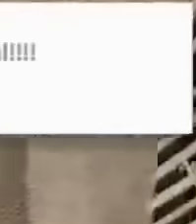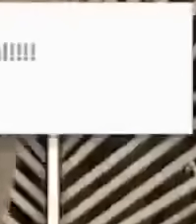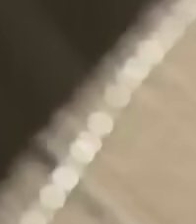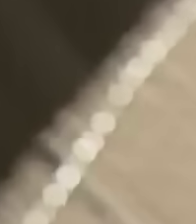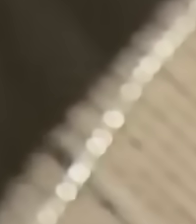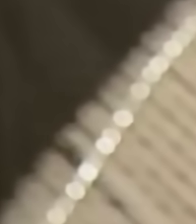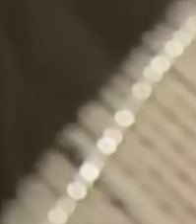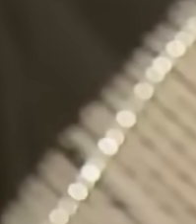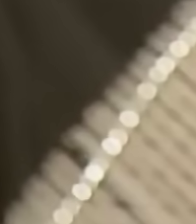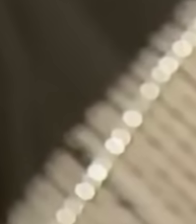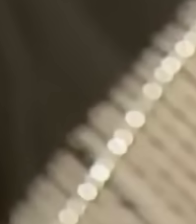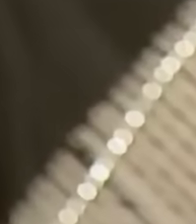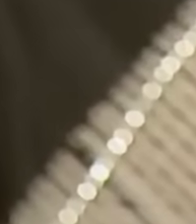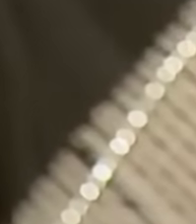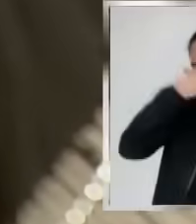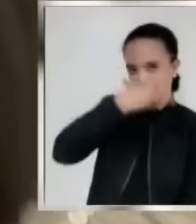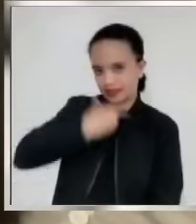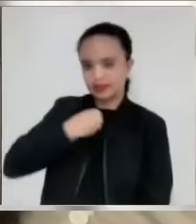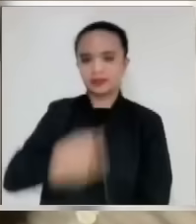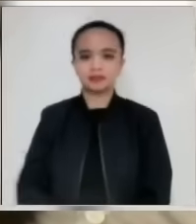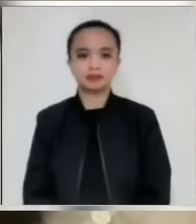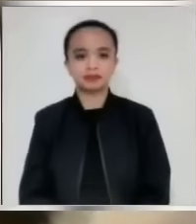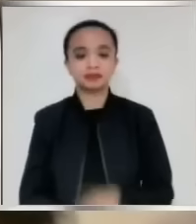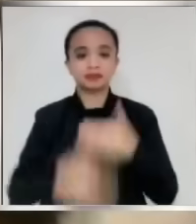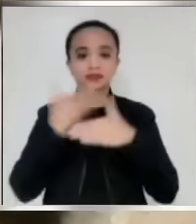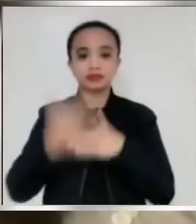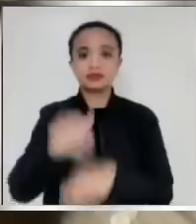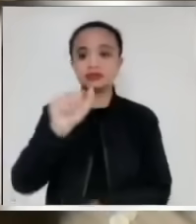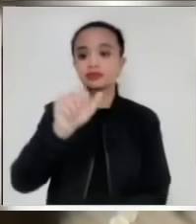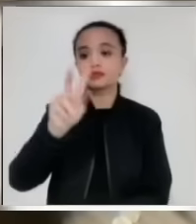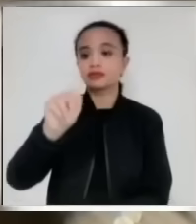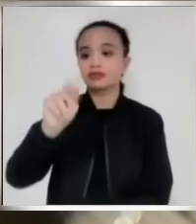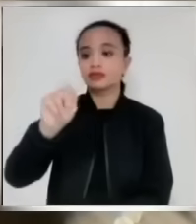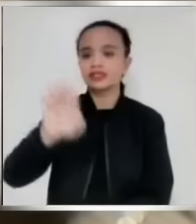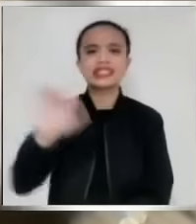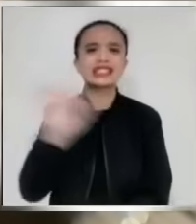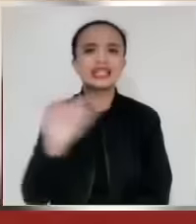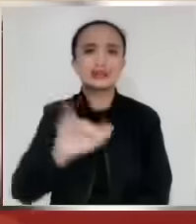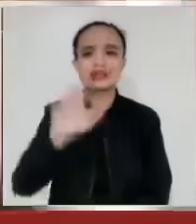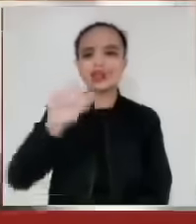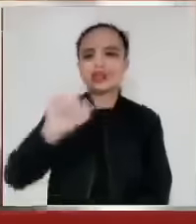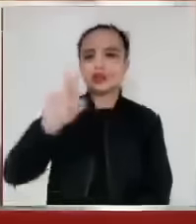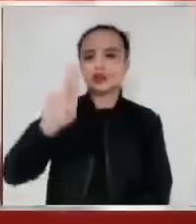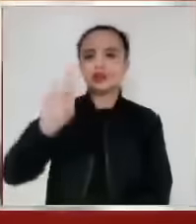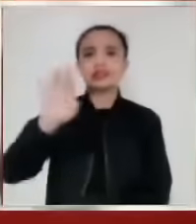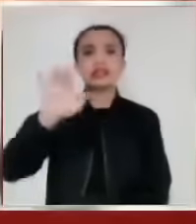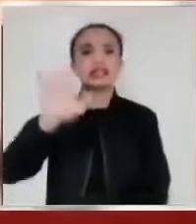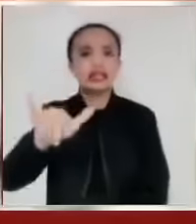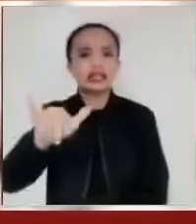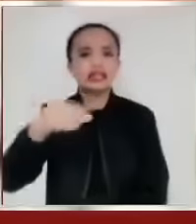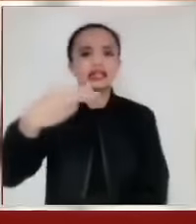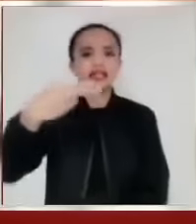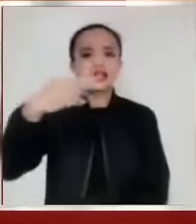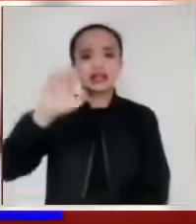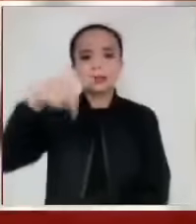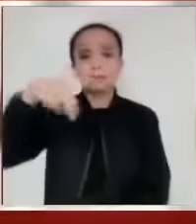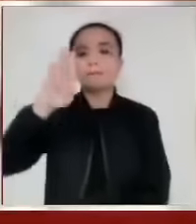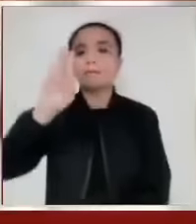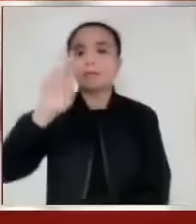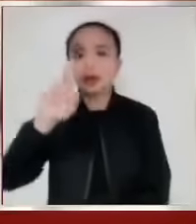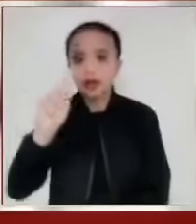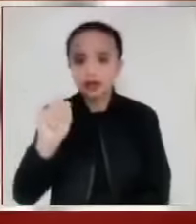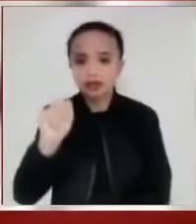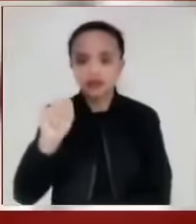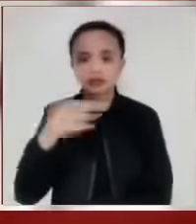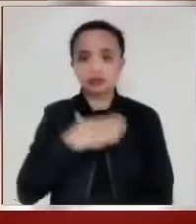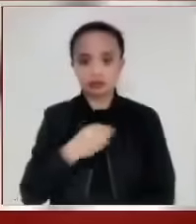beautiful." Si Ann Curtis, tila Audrey Hepburn look-alike sa kanyang simple pero designer na white column gown at